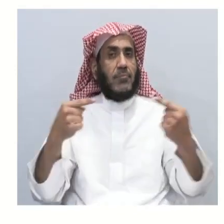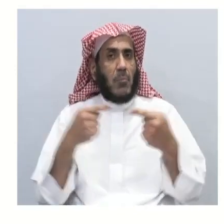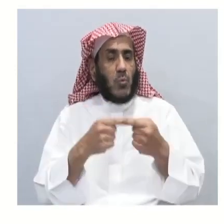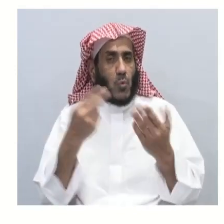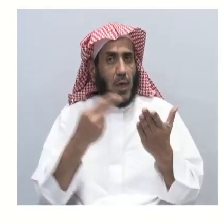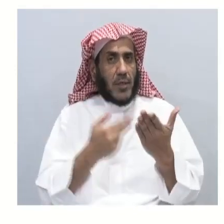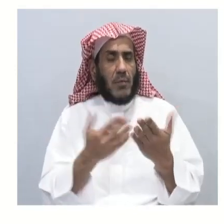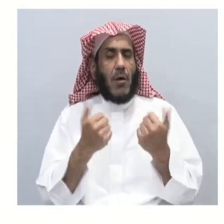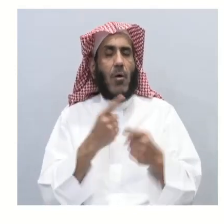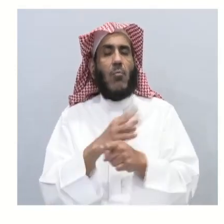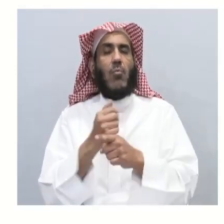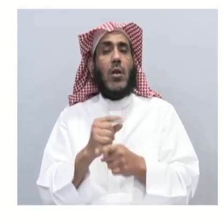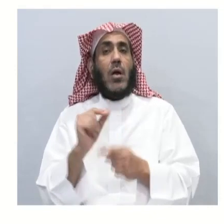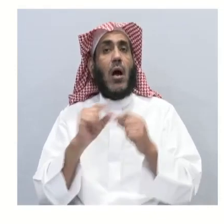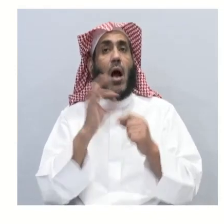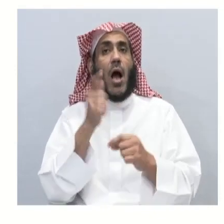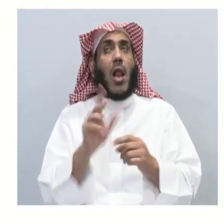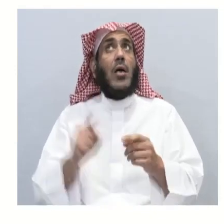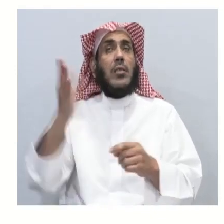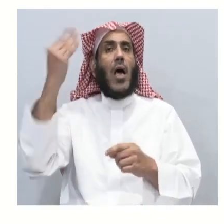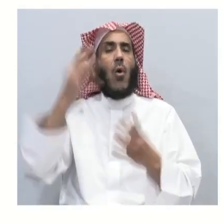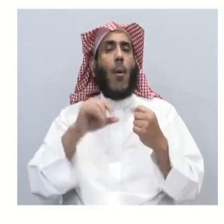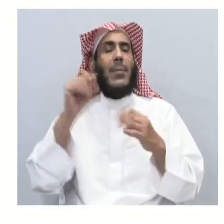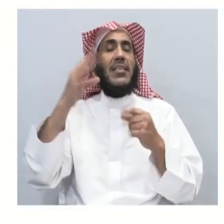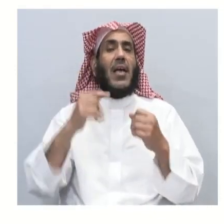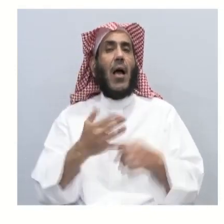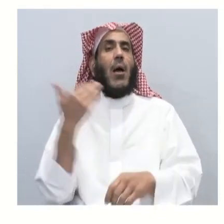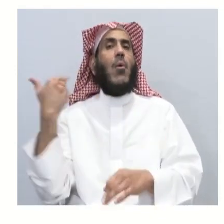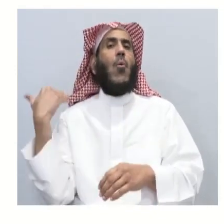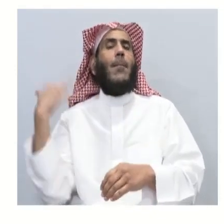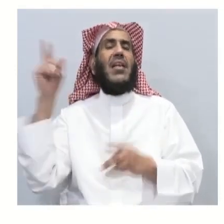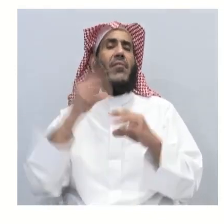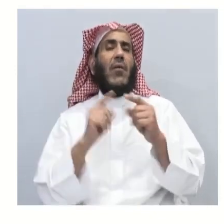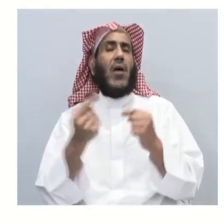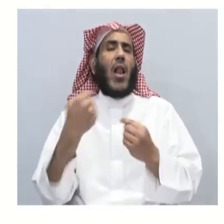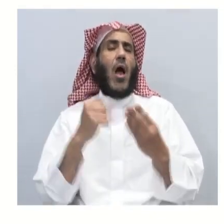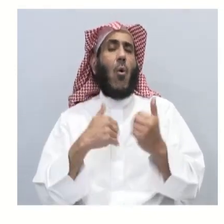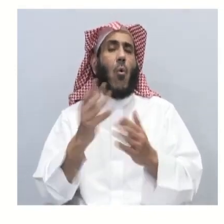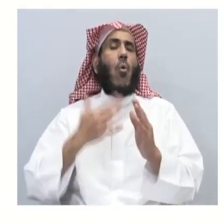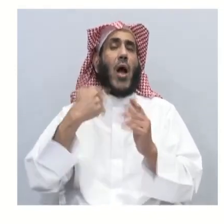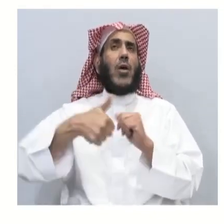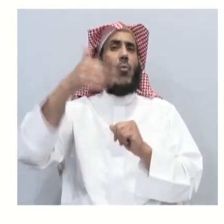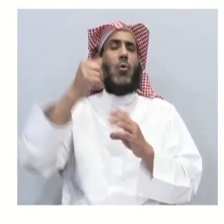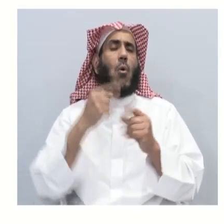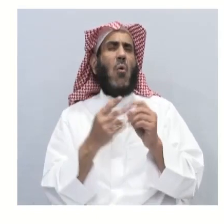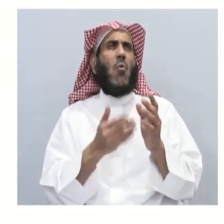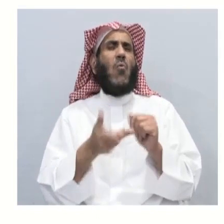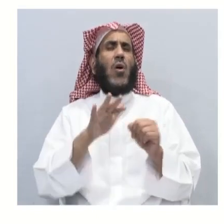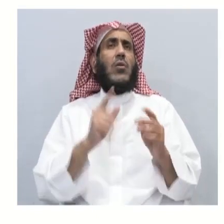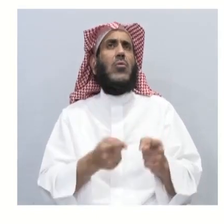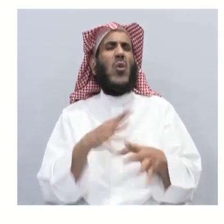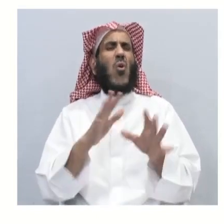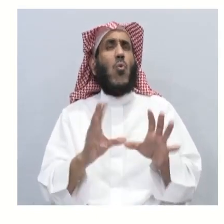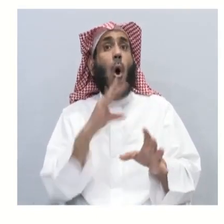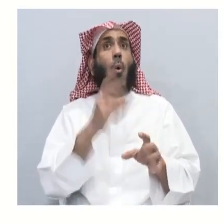خطا. قال تعالى: من جاء بالحسنة فله خير منها وهم من فزع يومئذ آمنون.